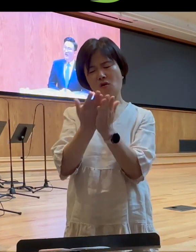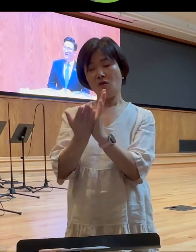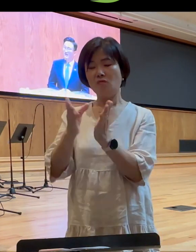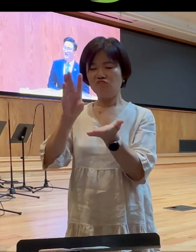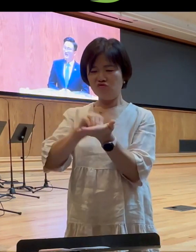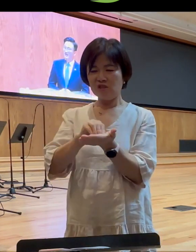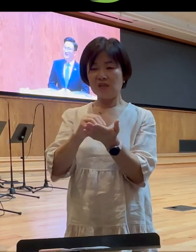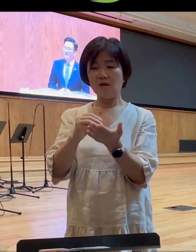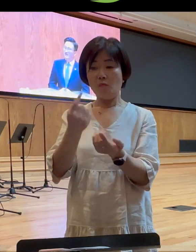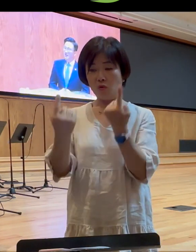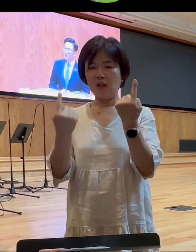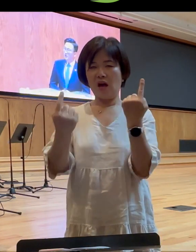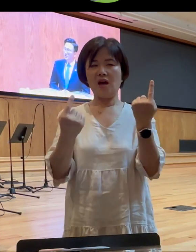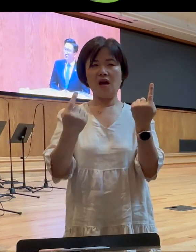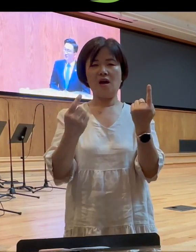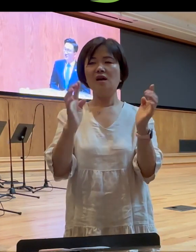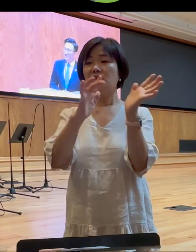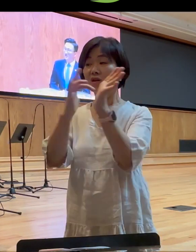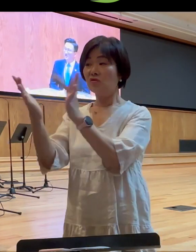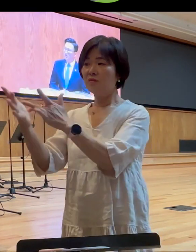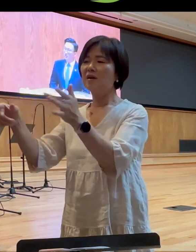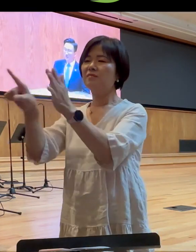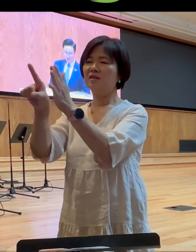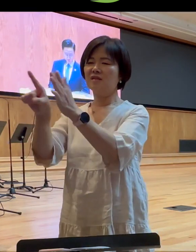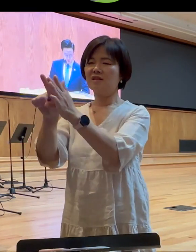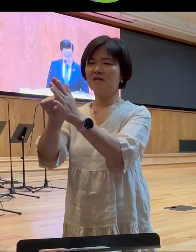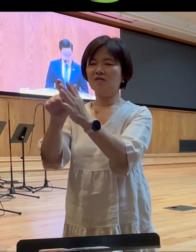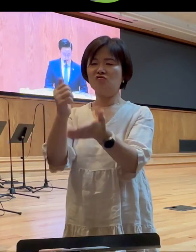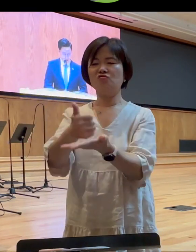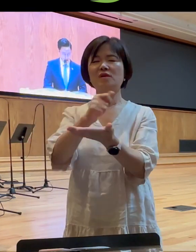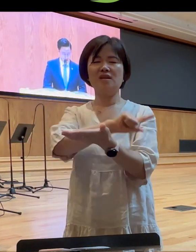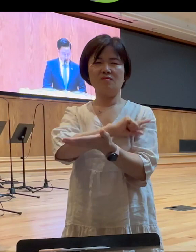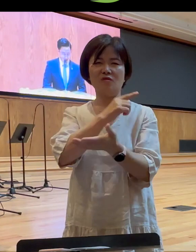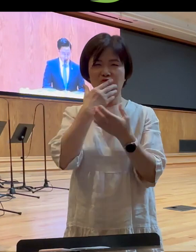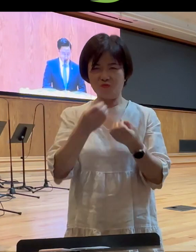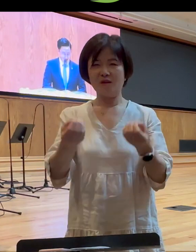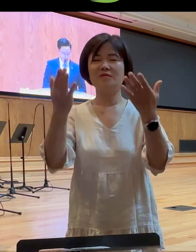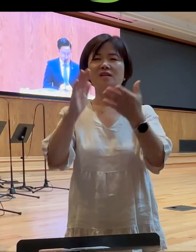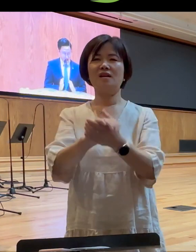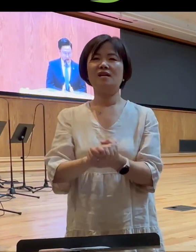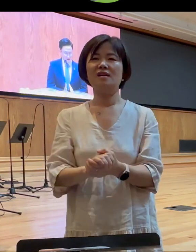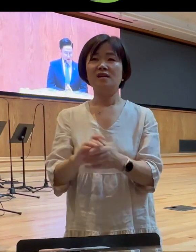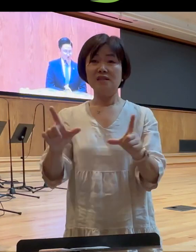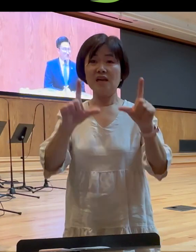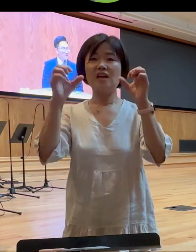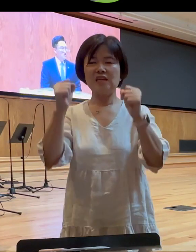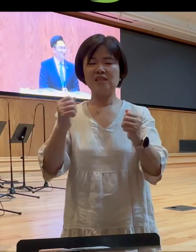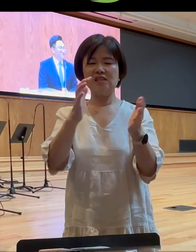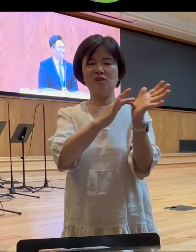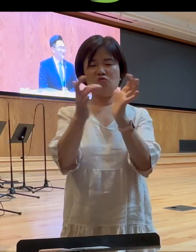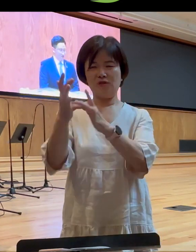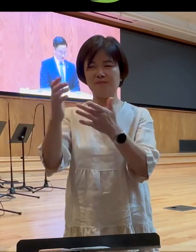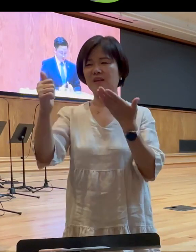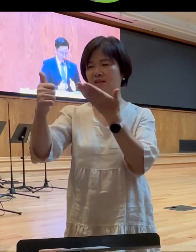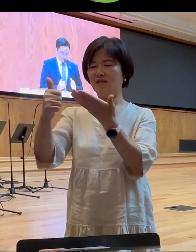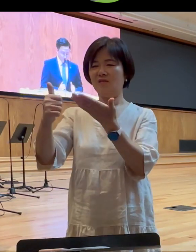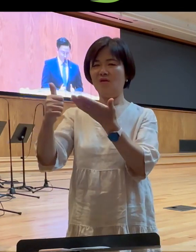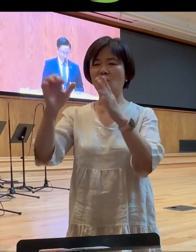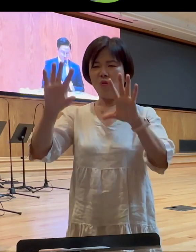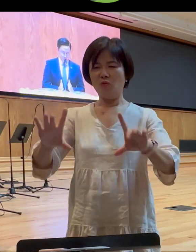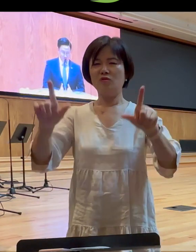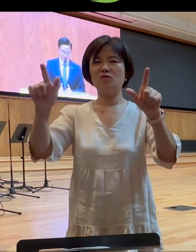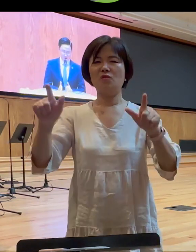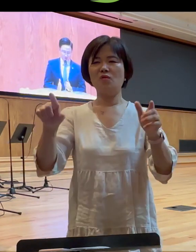상황보다 예수님을 믿으시기를 주님의 이름으로 축복합니다. 살아계신 예수님께서